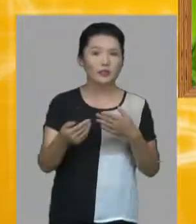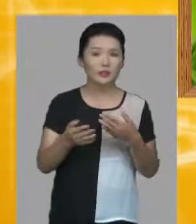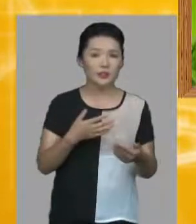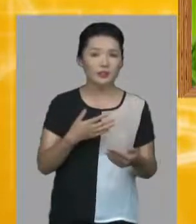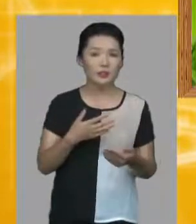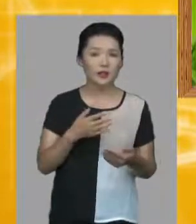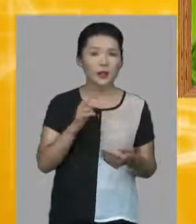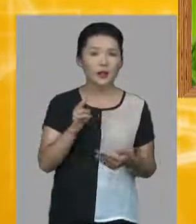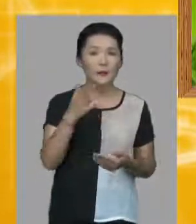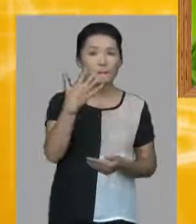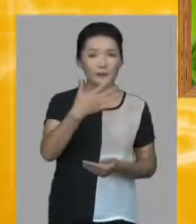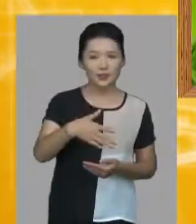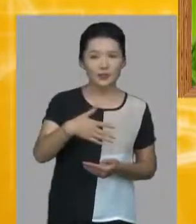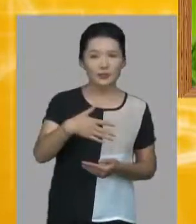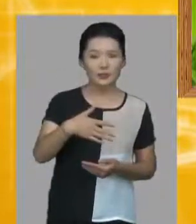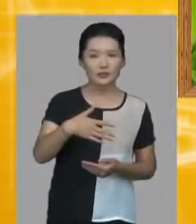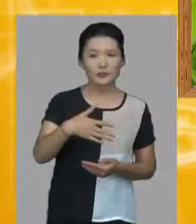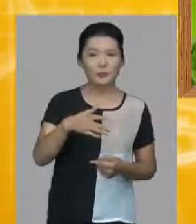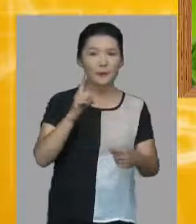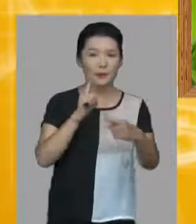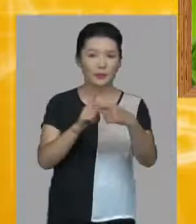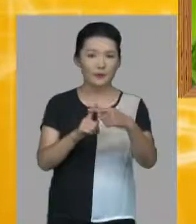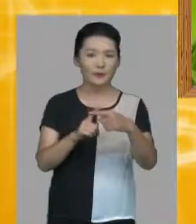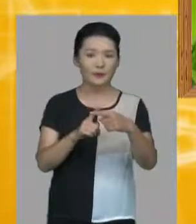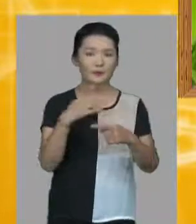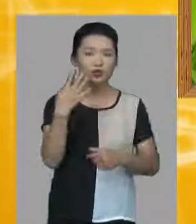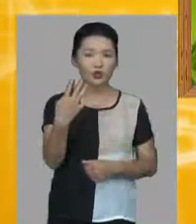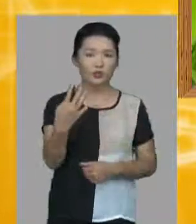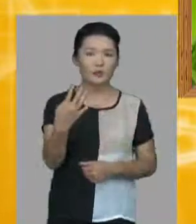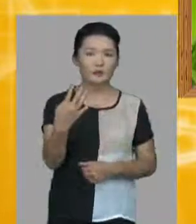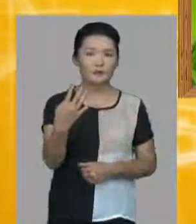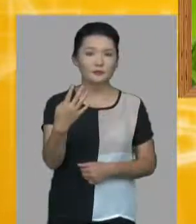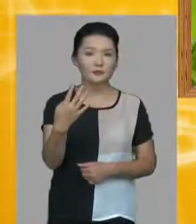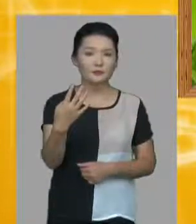если к 50 прибавим 4.